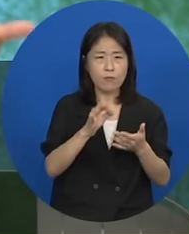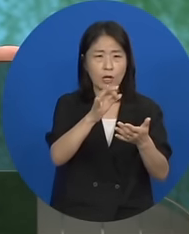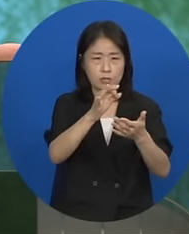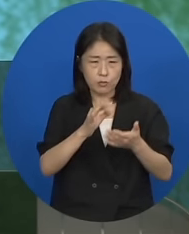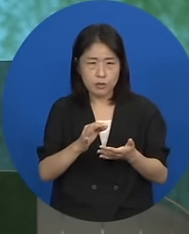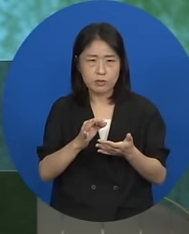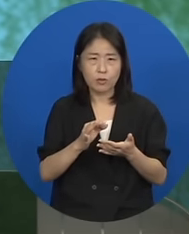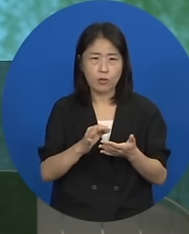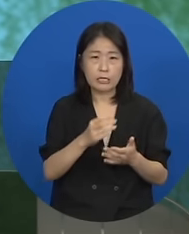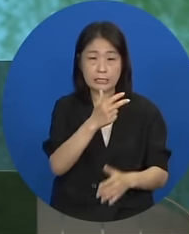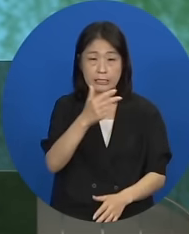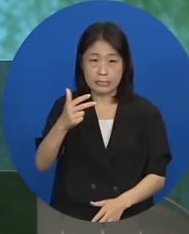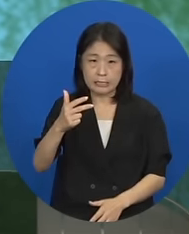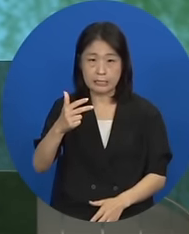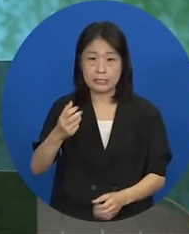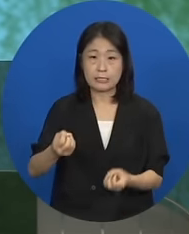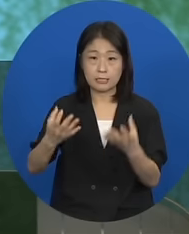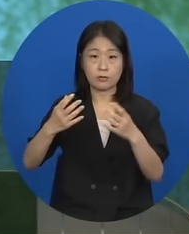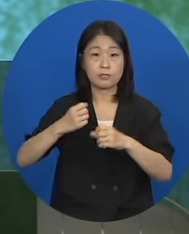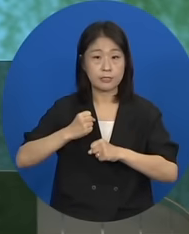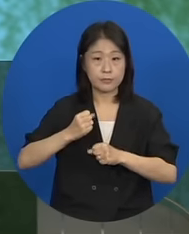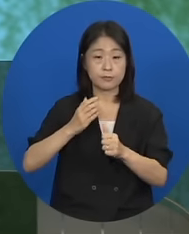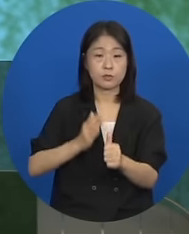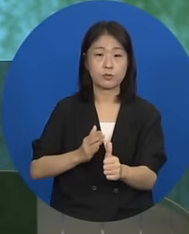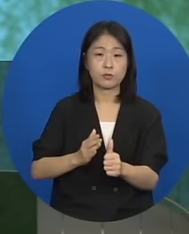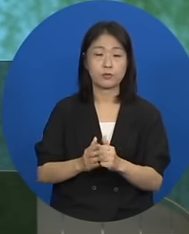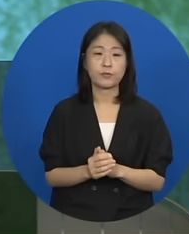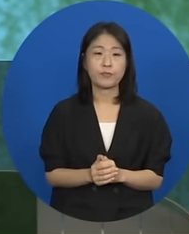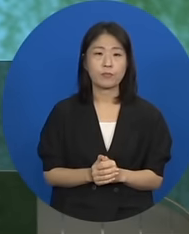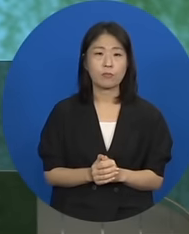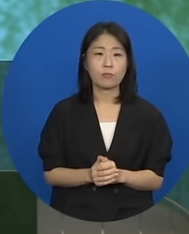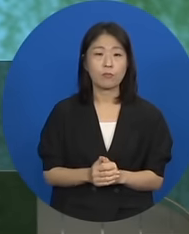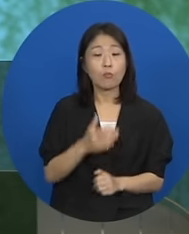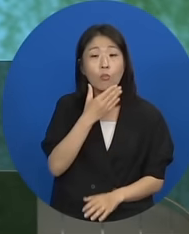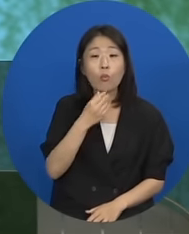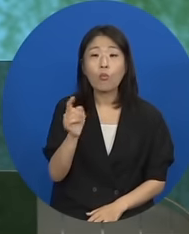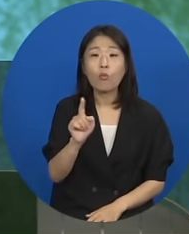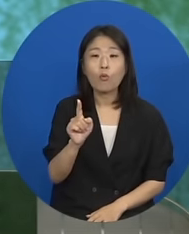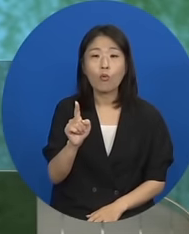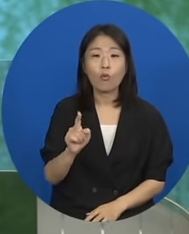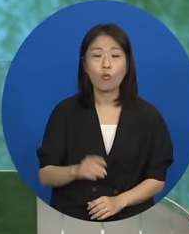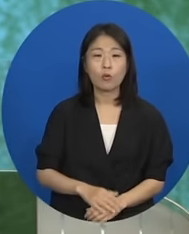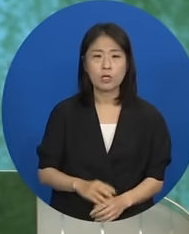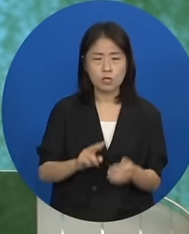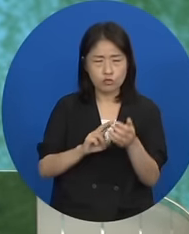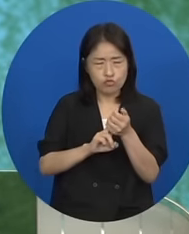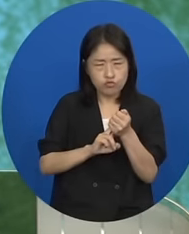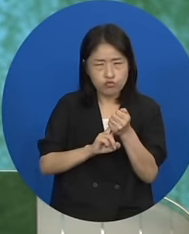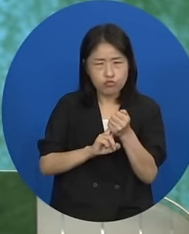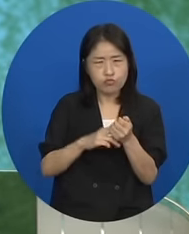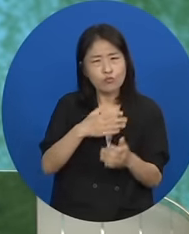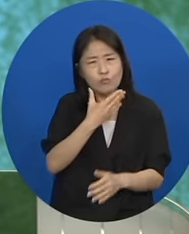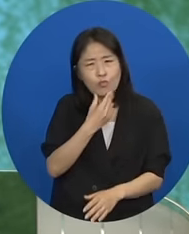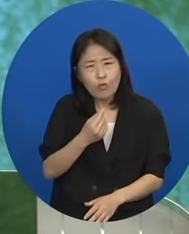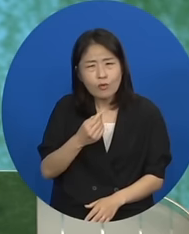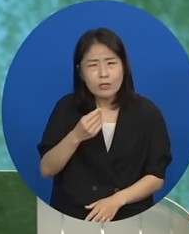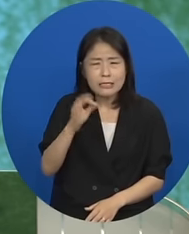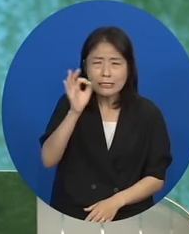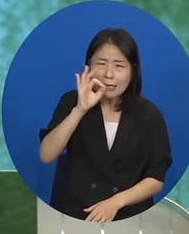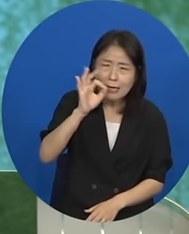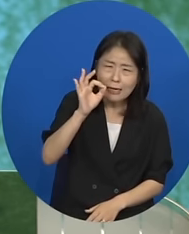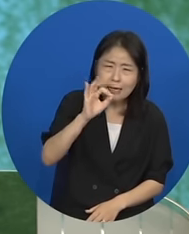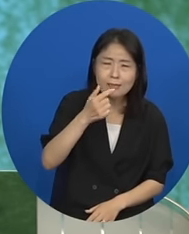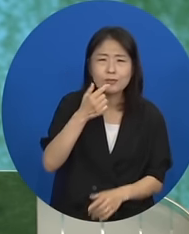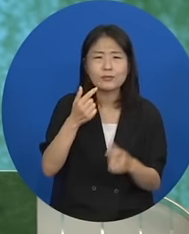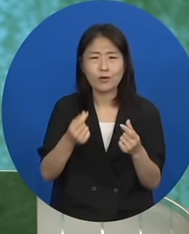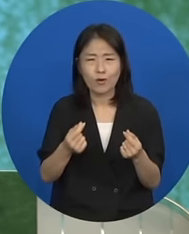시절을 지키십시오 아 무슨 복을 주셨을까 숨은을 찾듯이 지난 6개월간